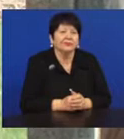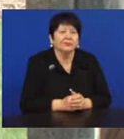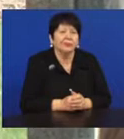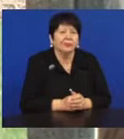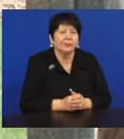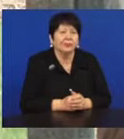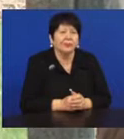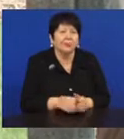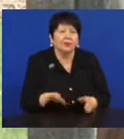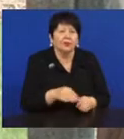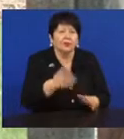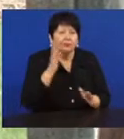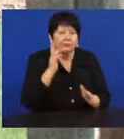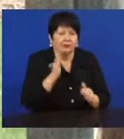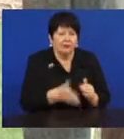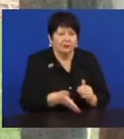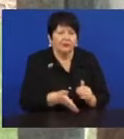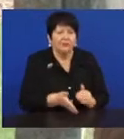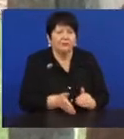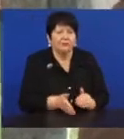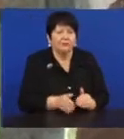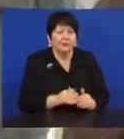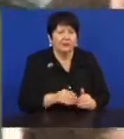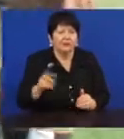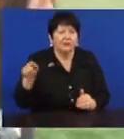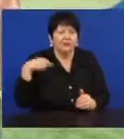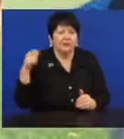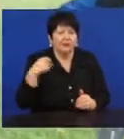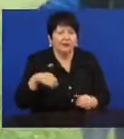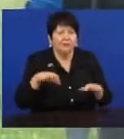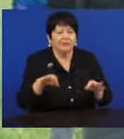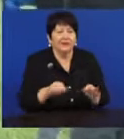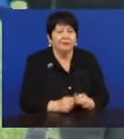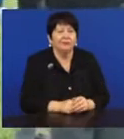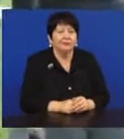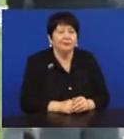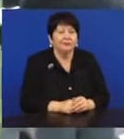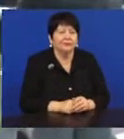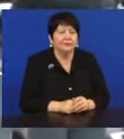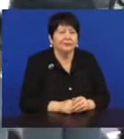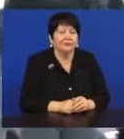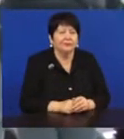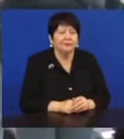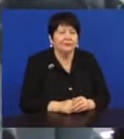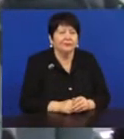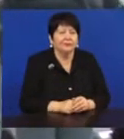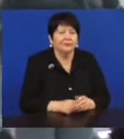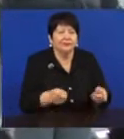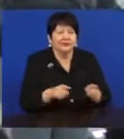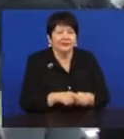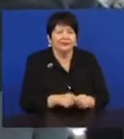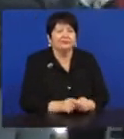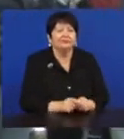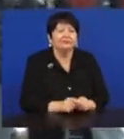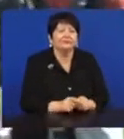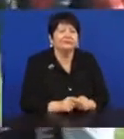Deci noi cum îi spun, cum reușim să colectăm, chemăm mașina, îl sunăm și... Aplacă ea. Că l-ai mat